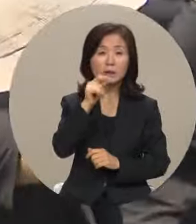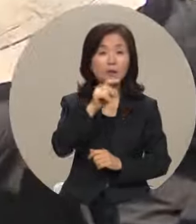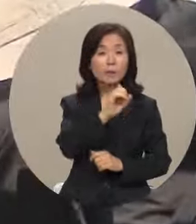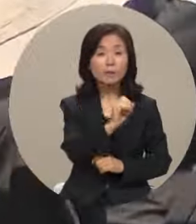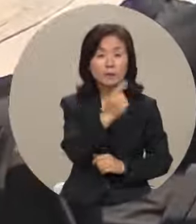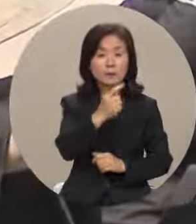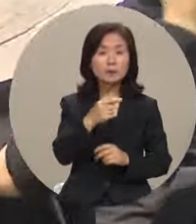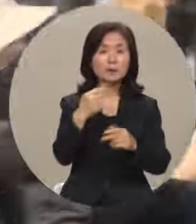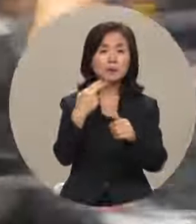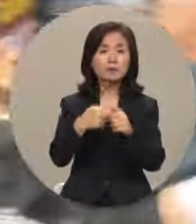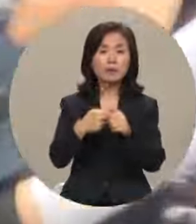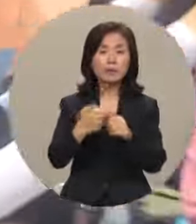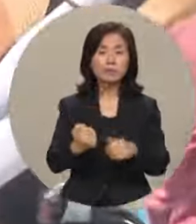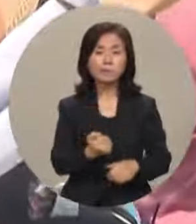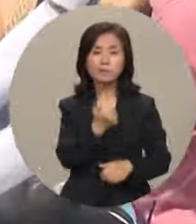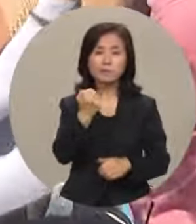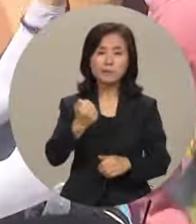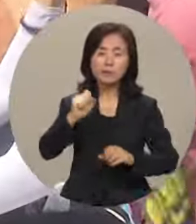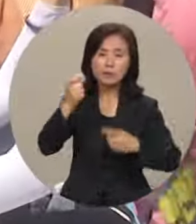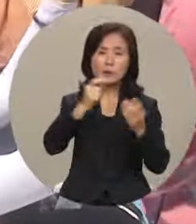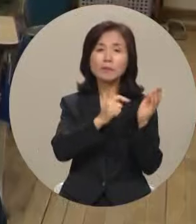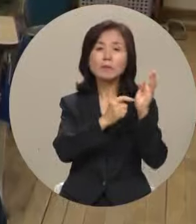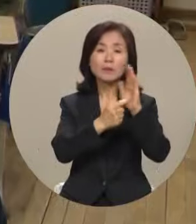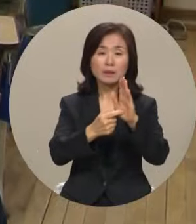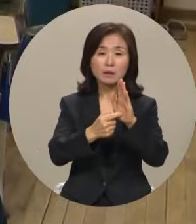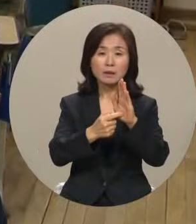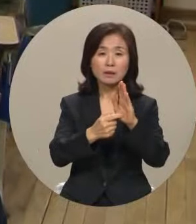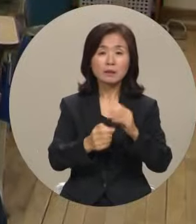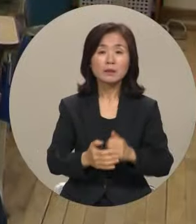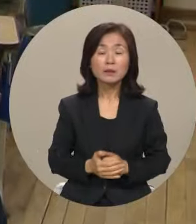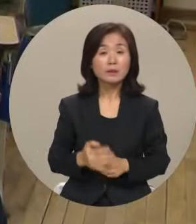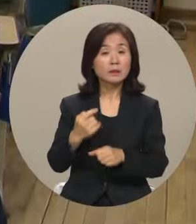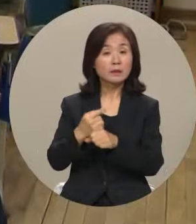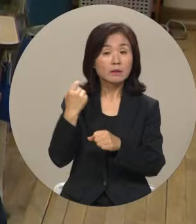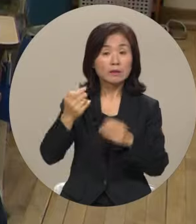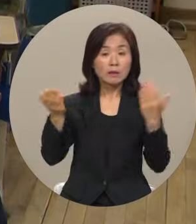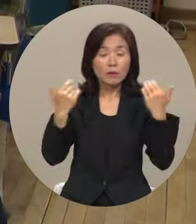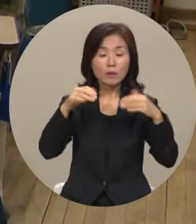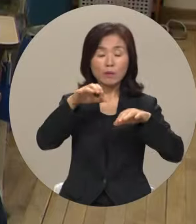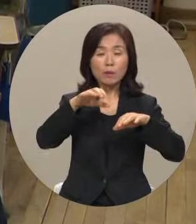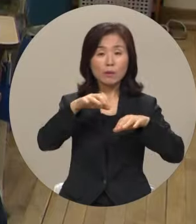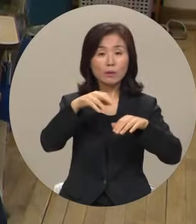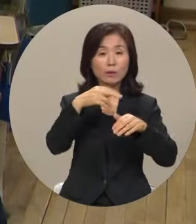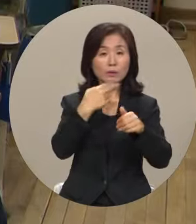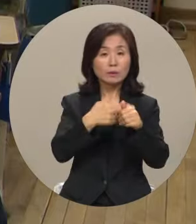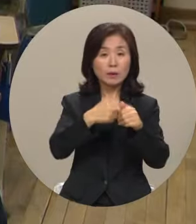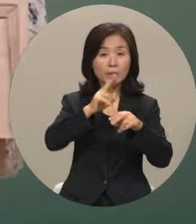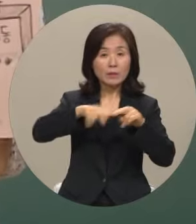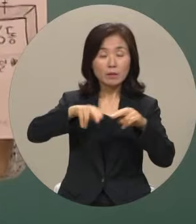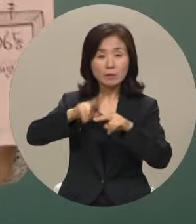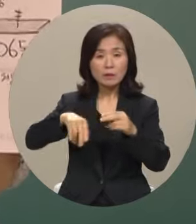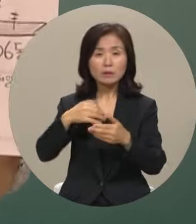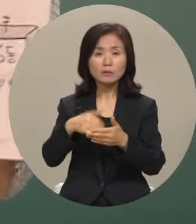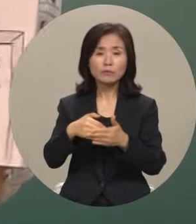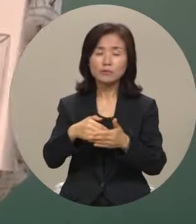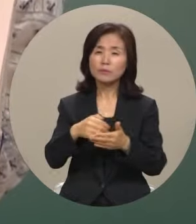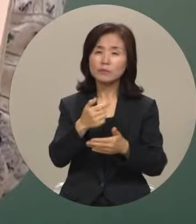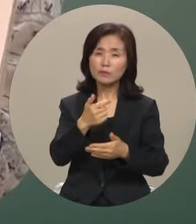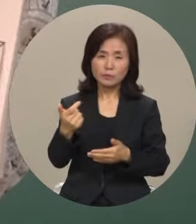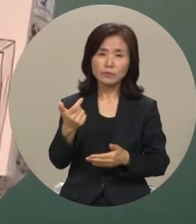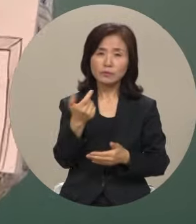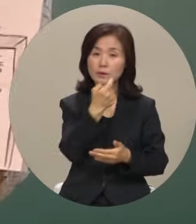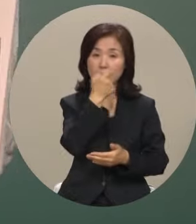한꺼번에 표출된 겁니다 이런 목소리와 함께 지난해 학교 현장을 떠난 교사 비율도 상당히 높았던